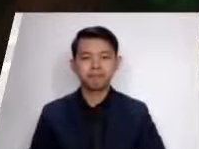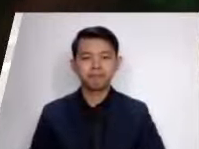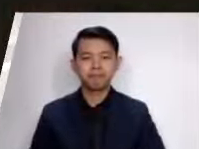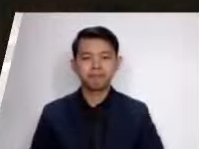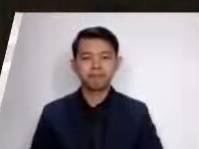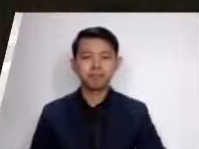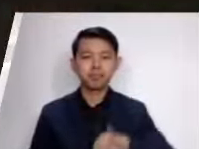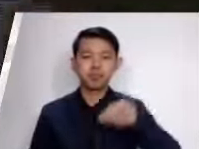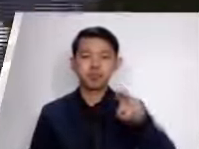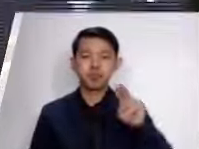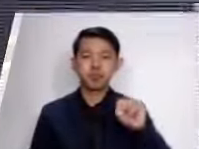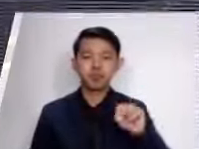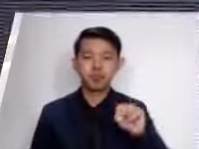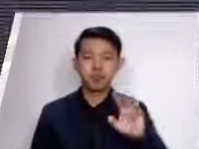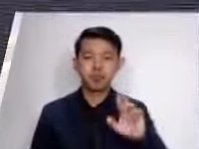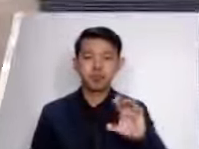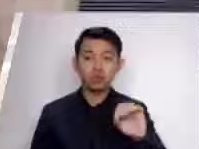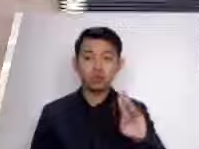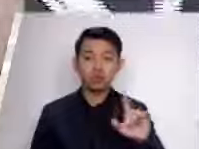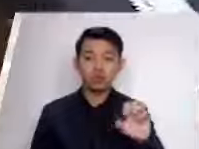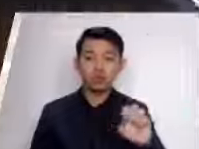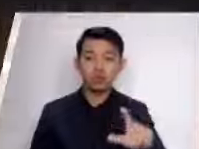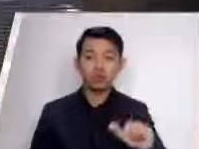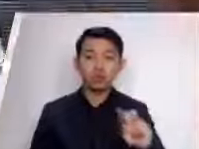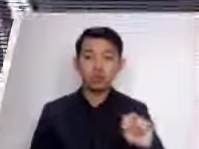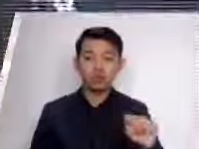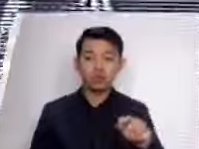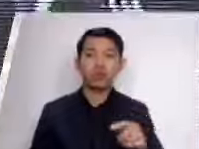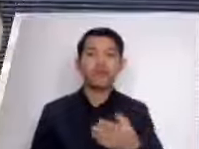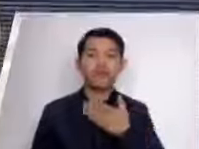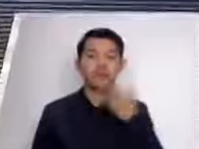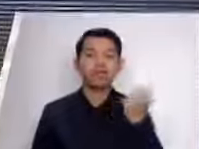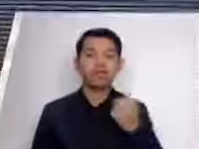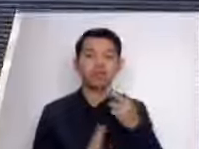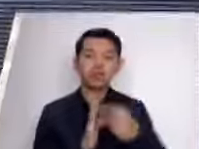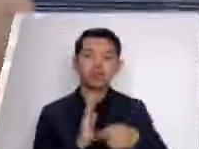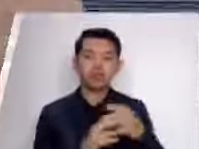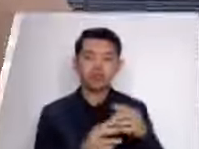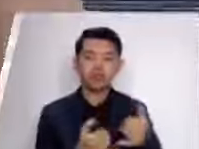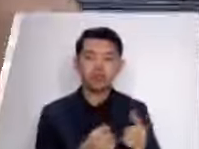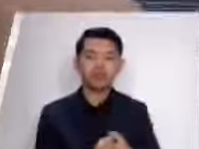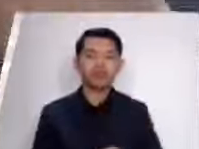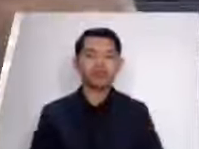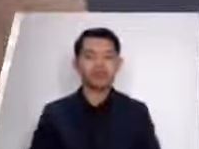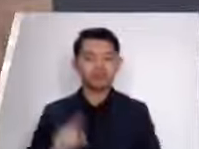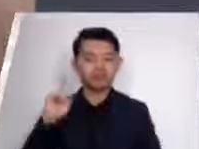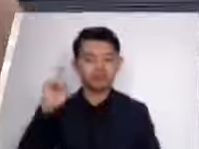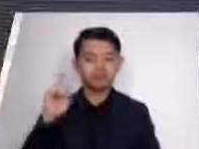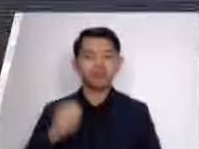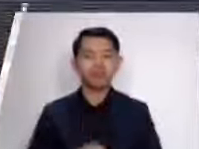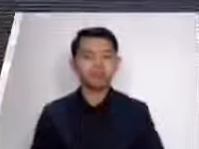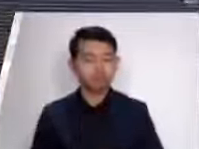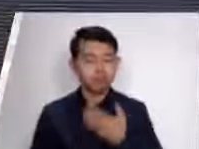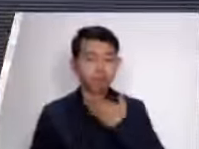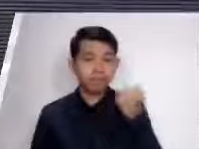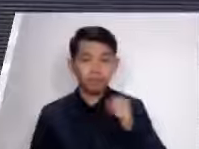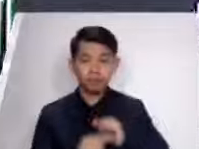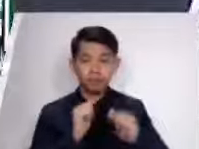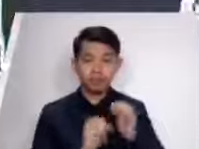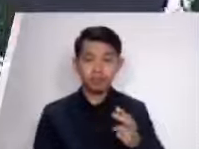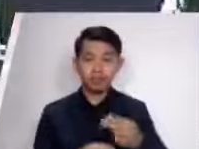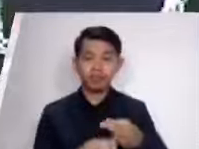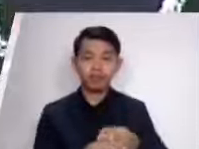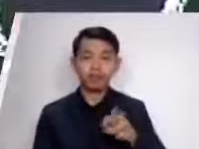Best Screenplay para sa About Us But Not About Us. Best Actor din ang bida nitong si Romnick Sarmenta.